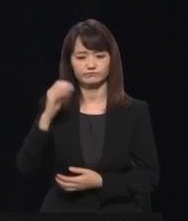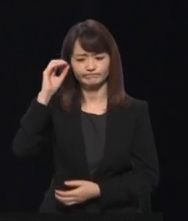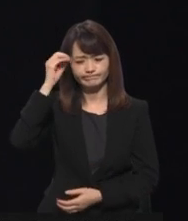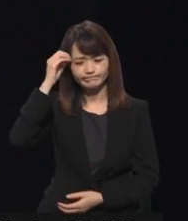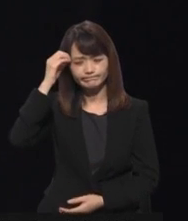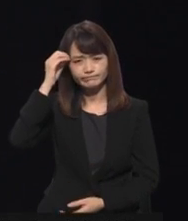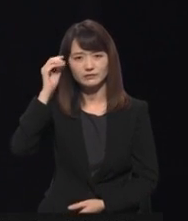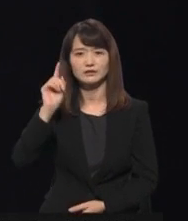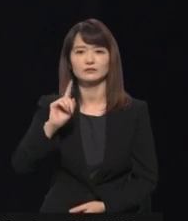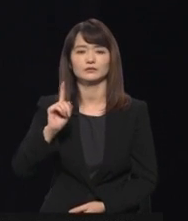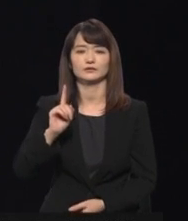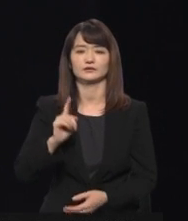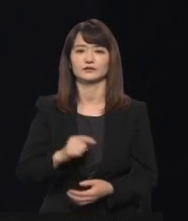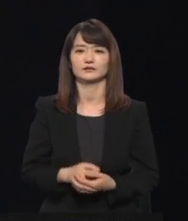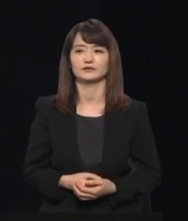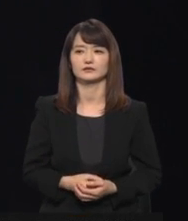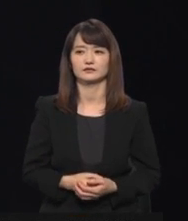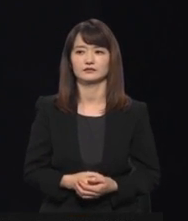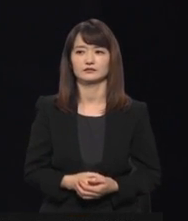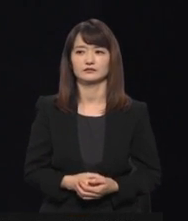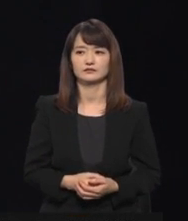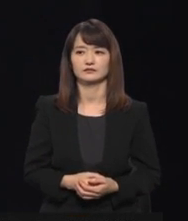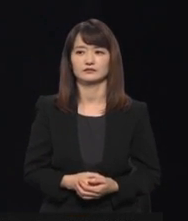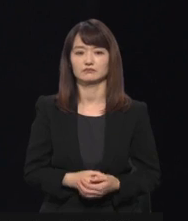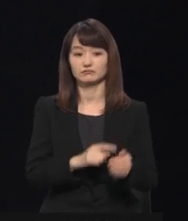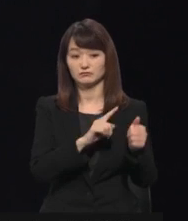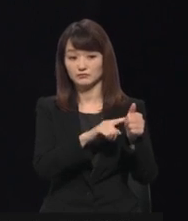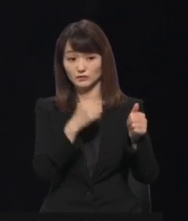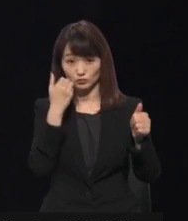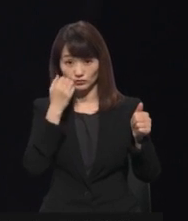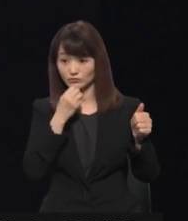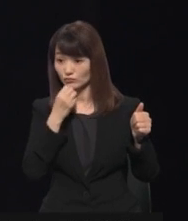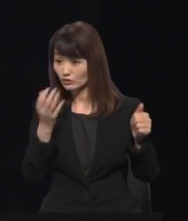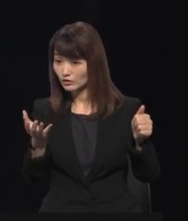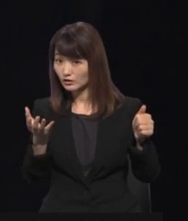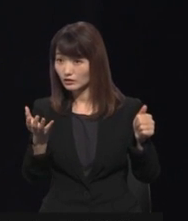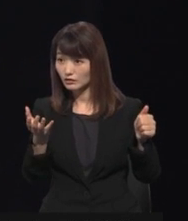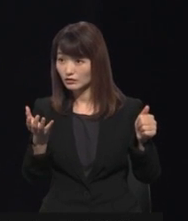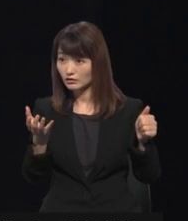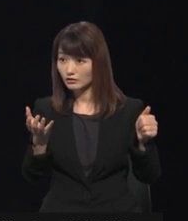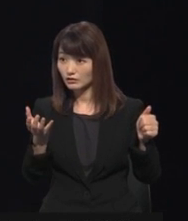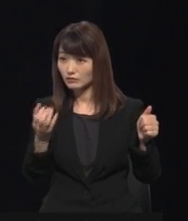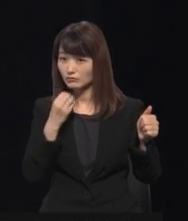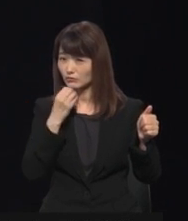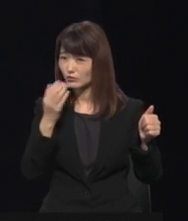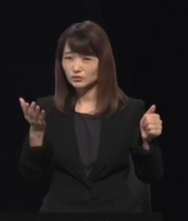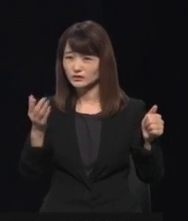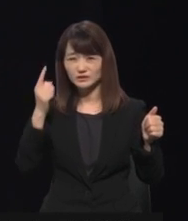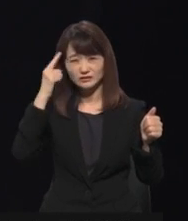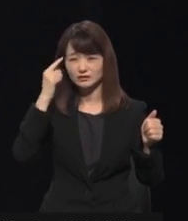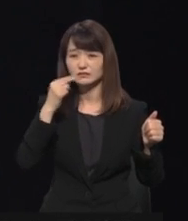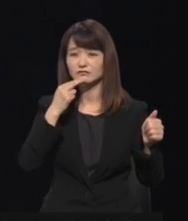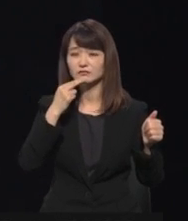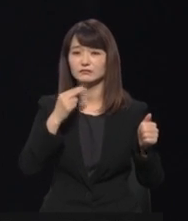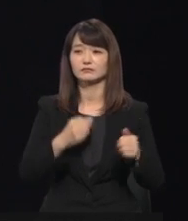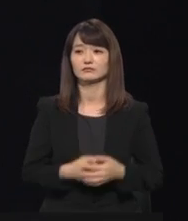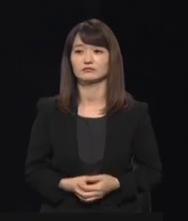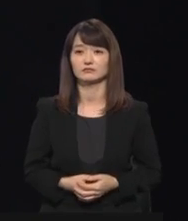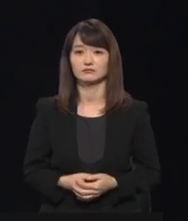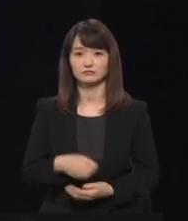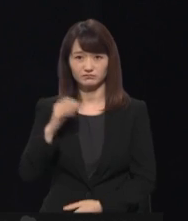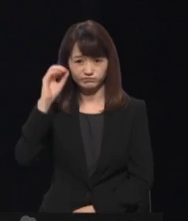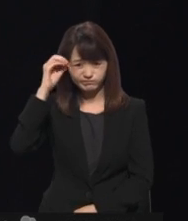라고 하면 이게 이제 이 그 사람이 누군지 풍로 할 수 있느냐 퐁 날로 돈은 없다 라고 얘기하면서 그럼